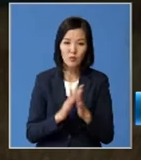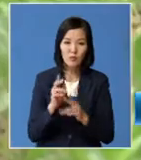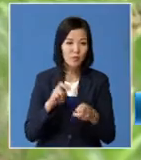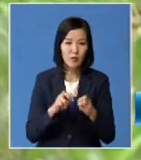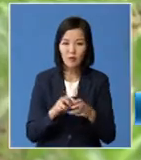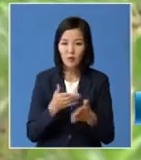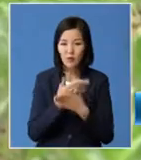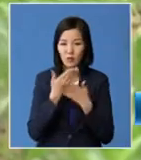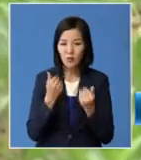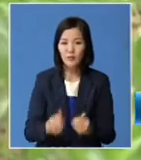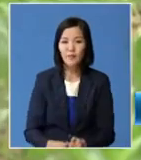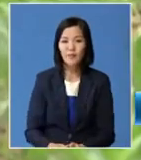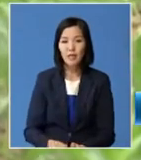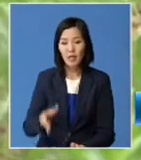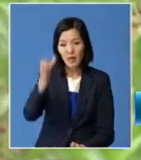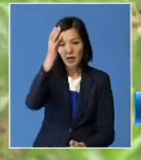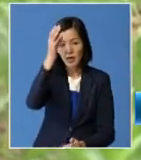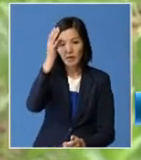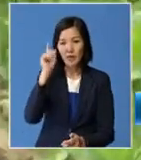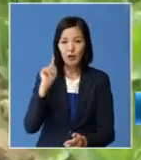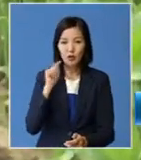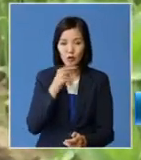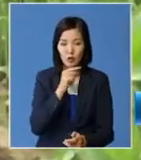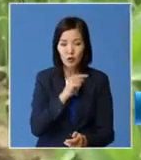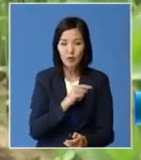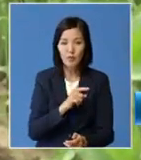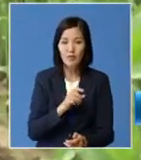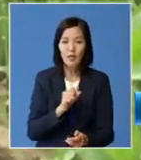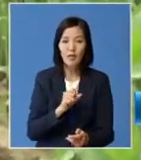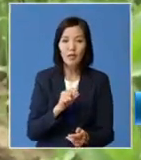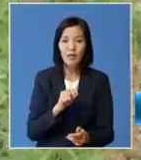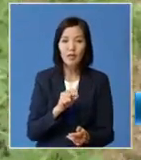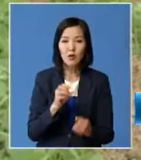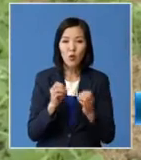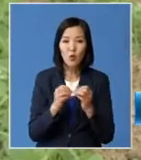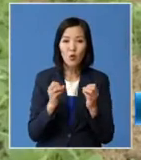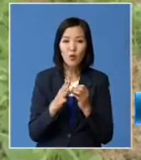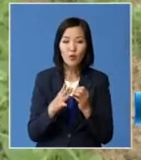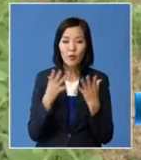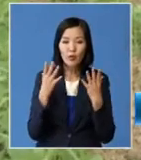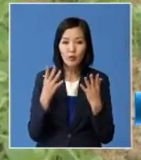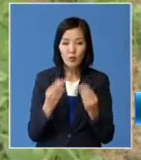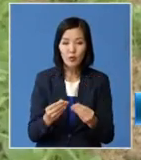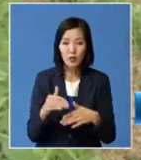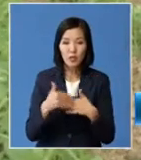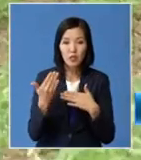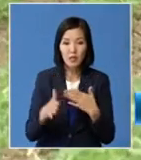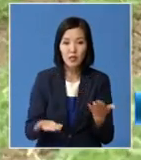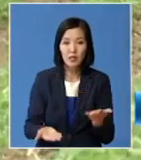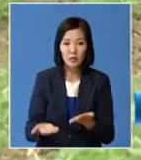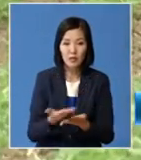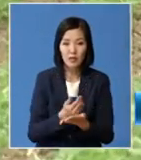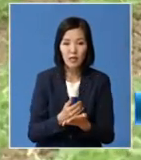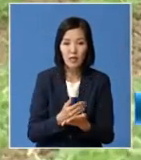жоқ. Ғалымдардың есебінше биыл жүгері мен ақбұршақ жылдағыдан 10-15 күнге кештеу орылуы мүмкін. Ал қант